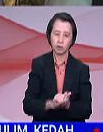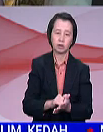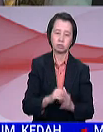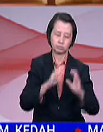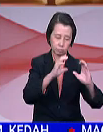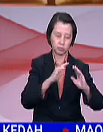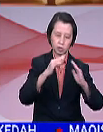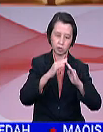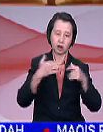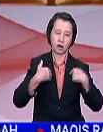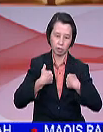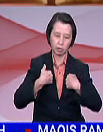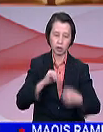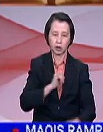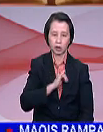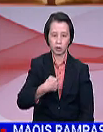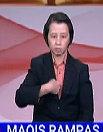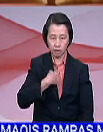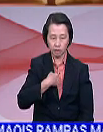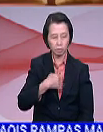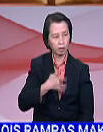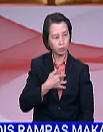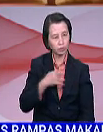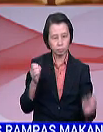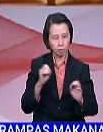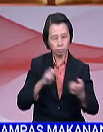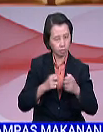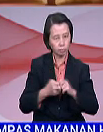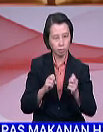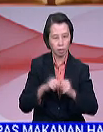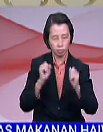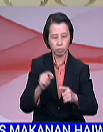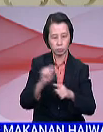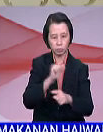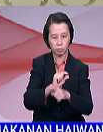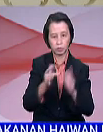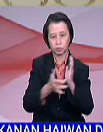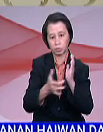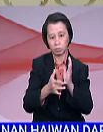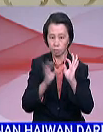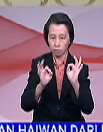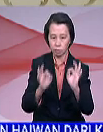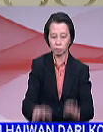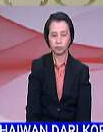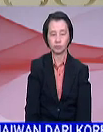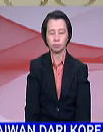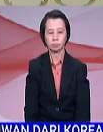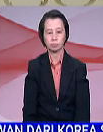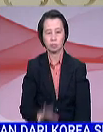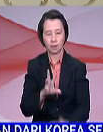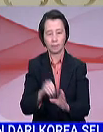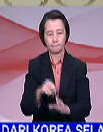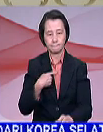yang ada yang saya rasa tak ada masalah untuk kita gunakan teknologi untuk kita. Islam sendiri pun mengajak kita